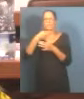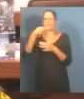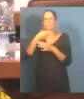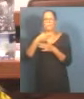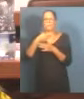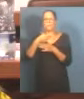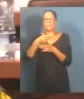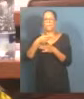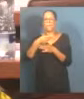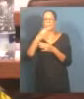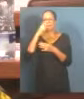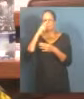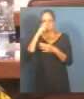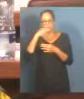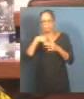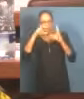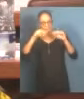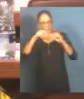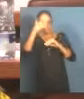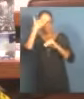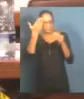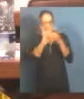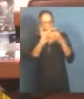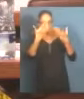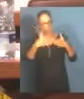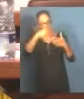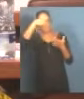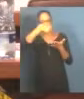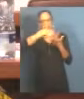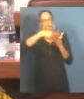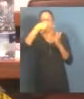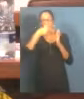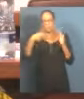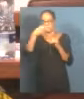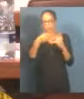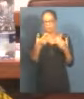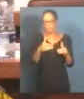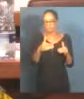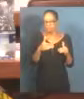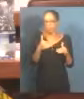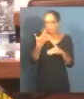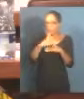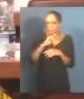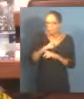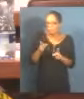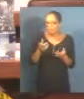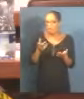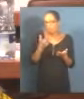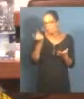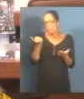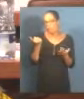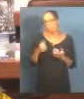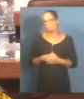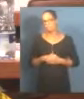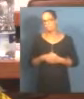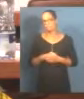en expliquant que si nous donnons un document fin novembre, nous ne serons en retard sur rien du tout.